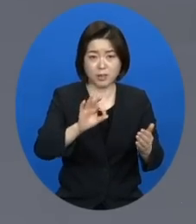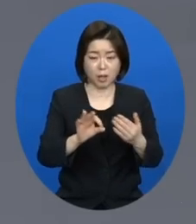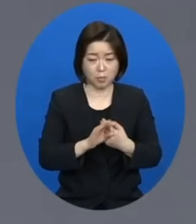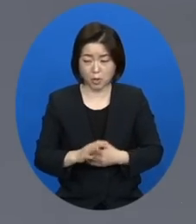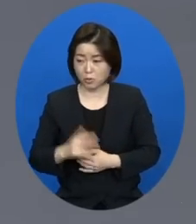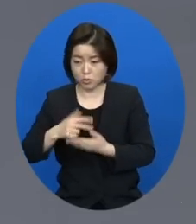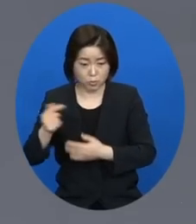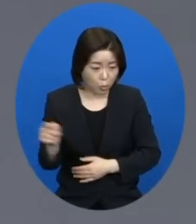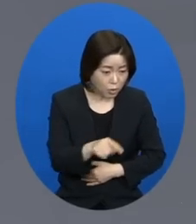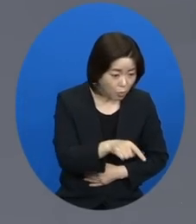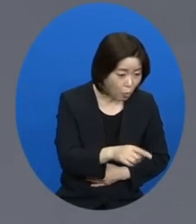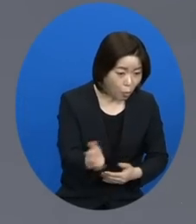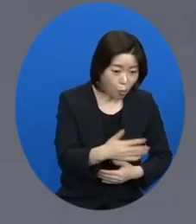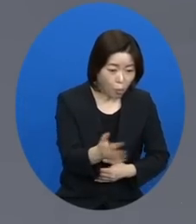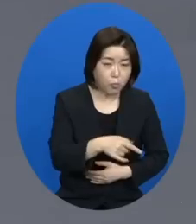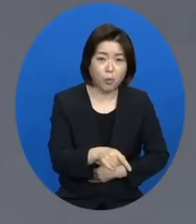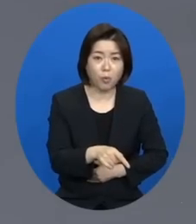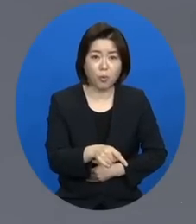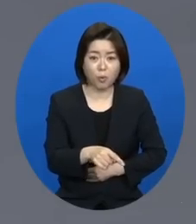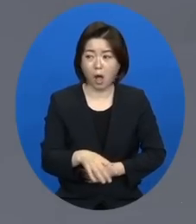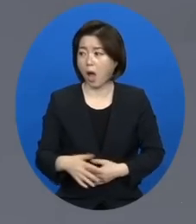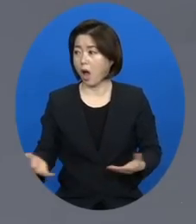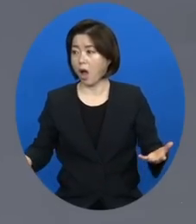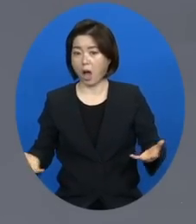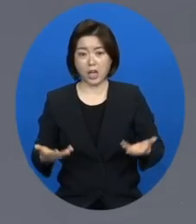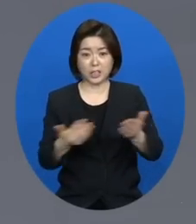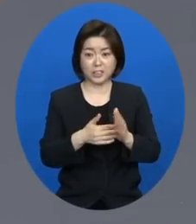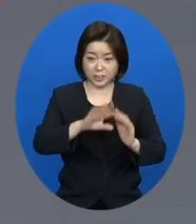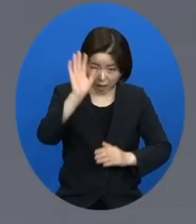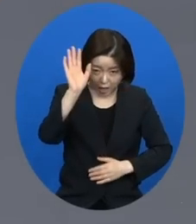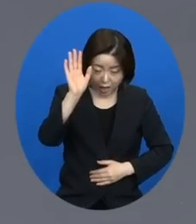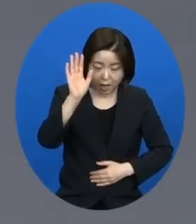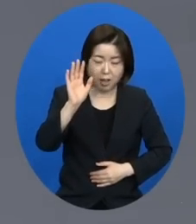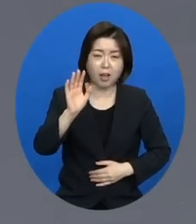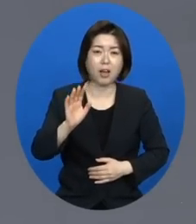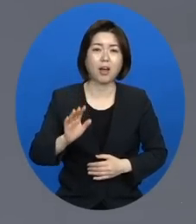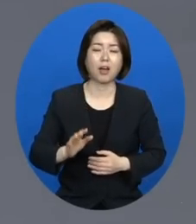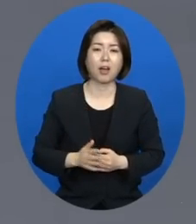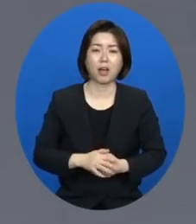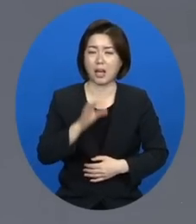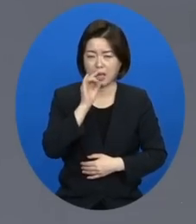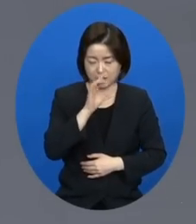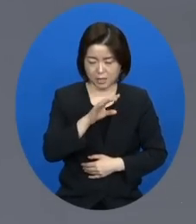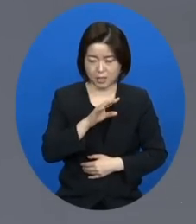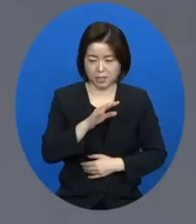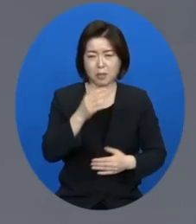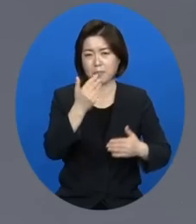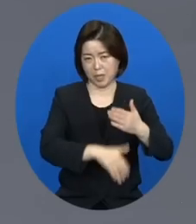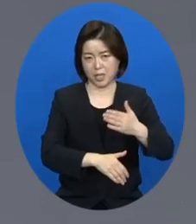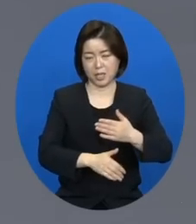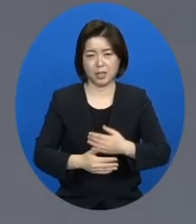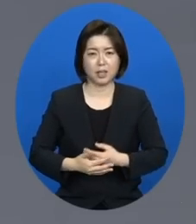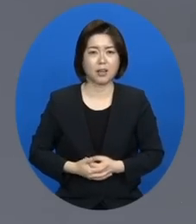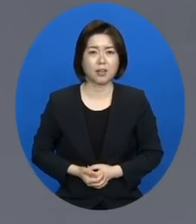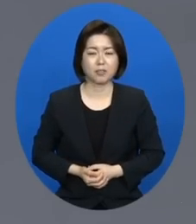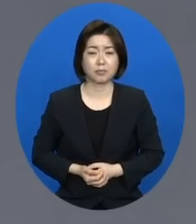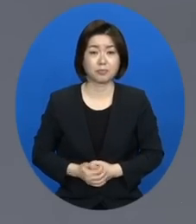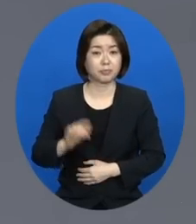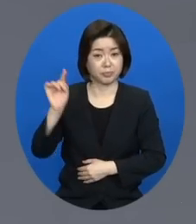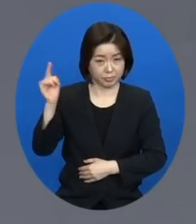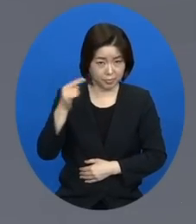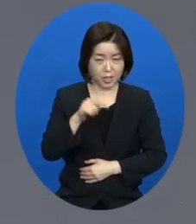다윗이 없어. 이 어디 갔니? 갔나 봐요. 퇴근했나 봐요. 안 되겠다. 이제 빼는 거죠.